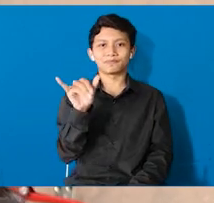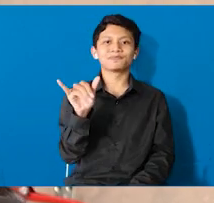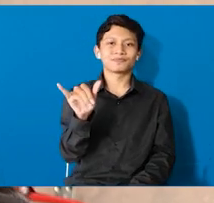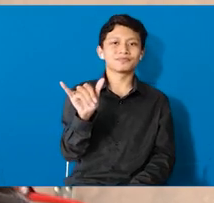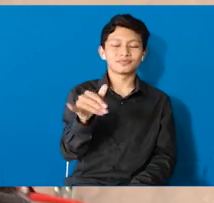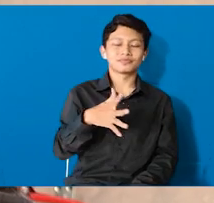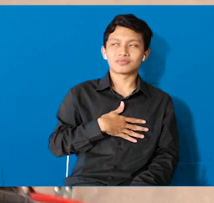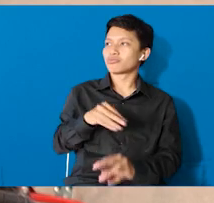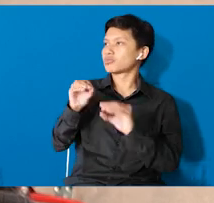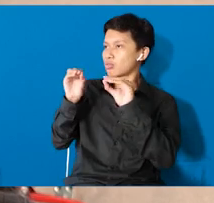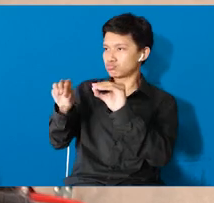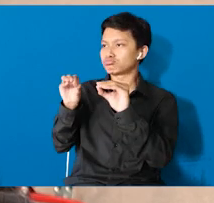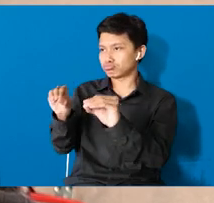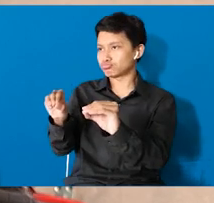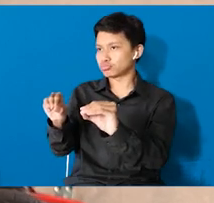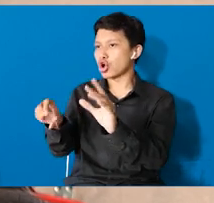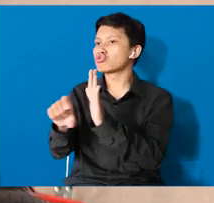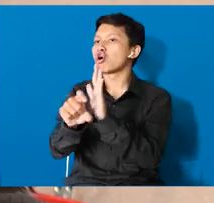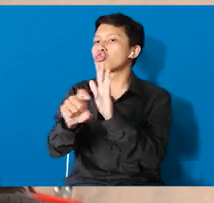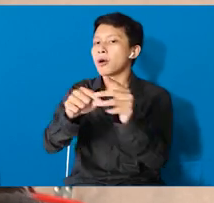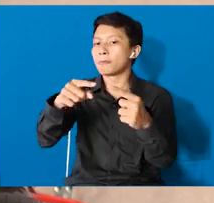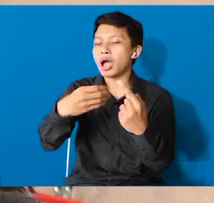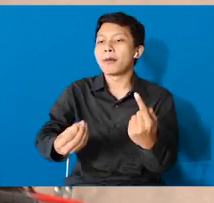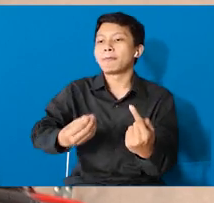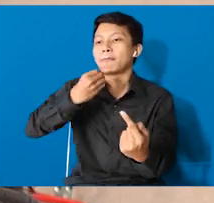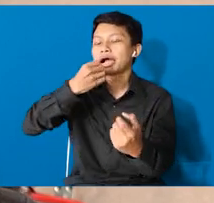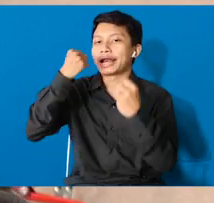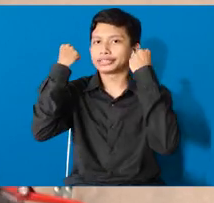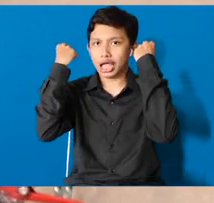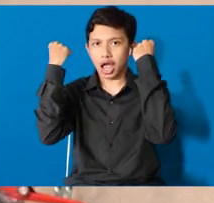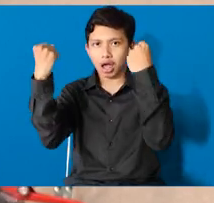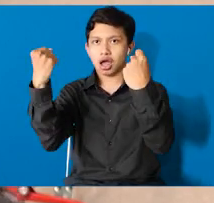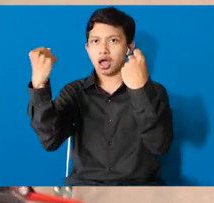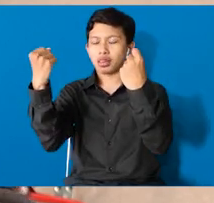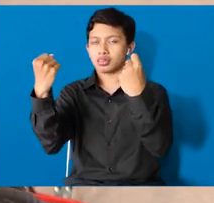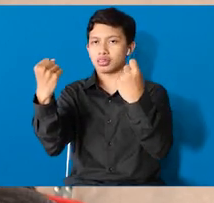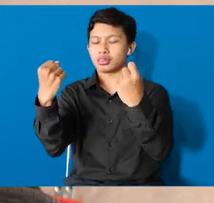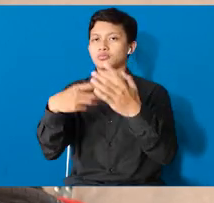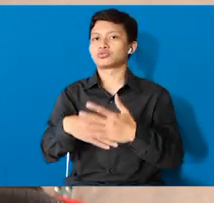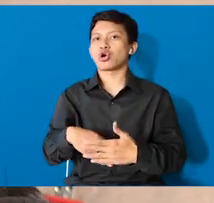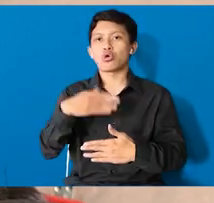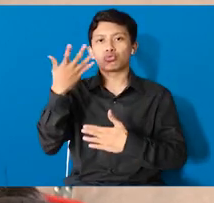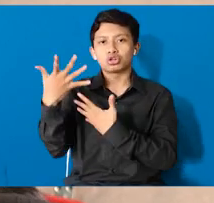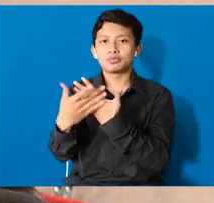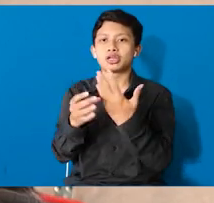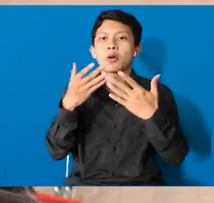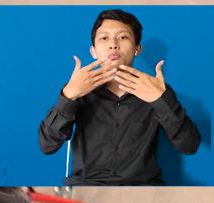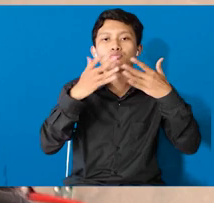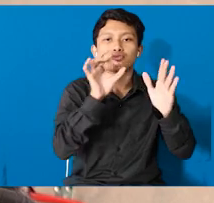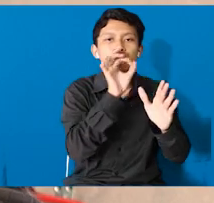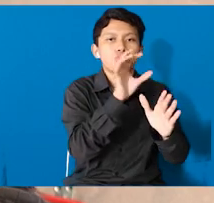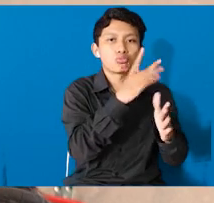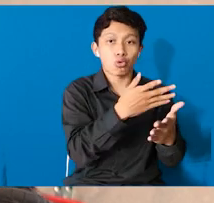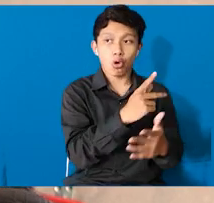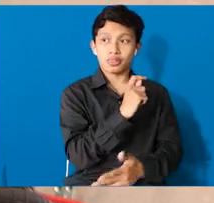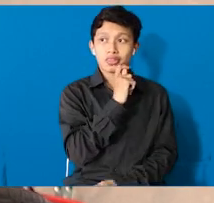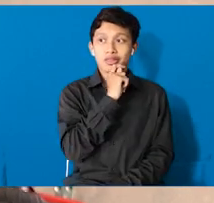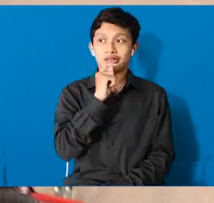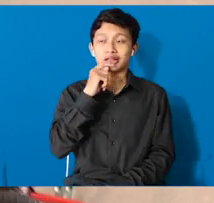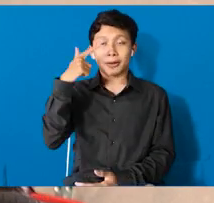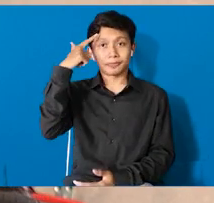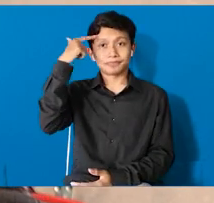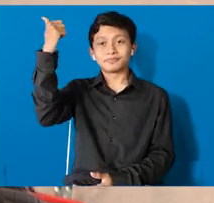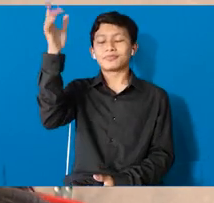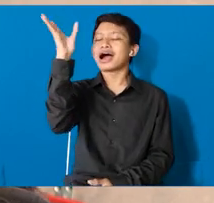kami latih untuk makanan sehat yang keripik mucuna untuk dipublis di masyarakat, ternyata